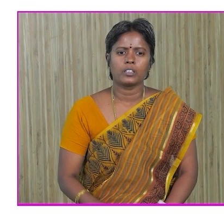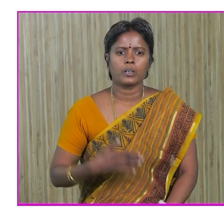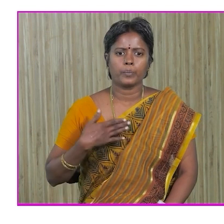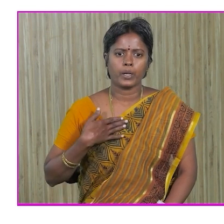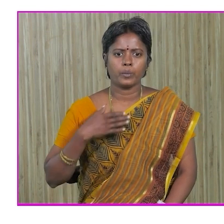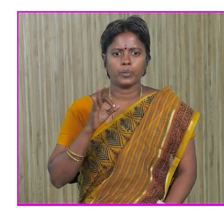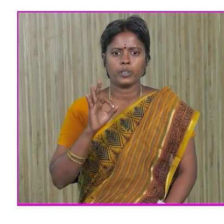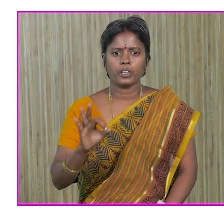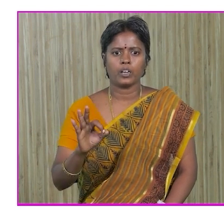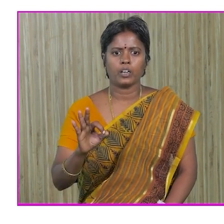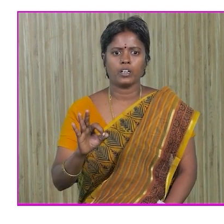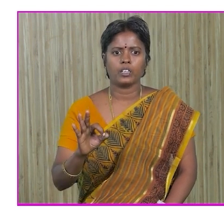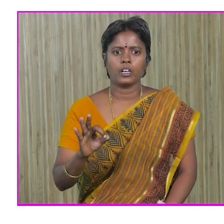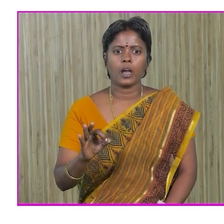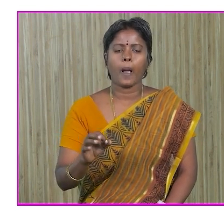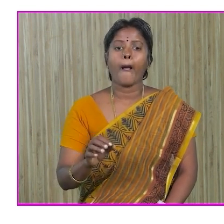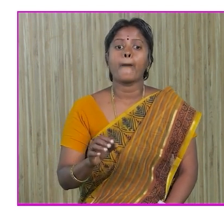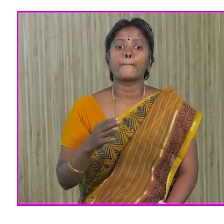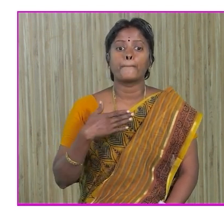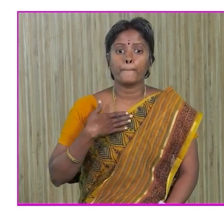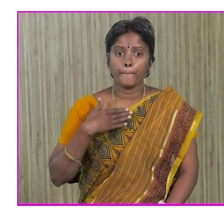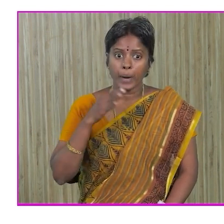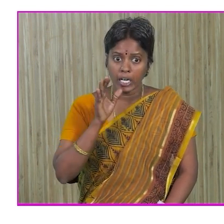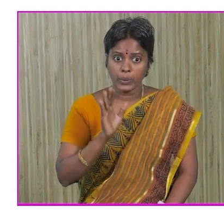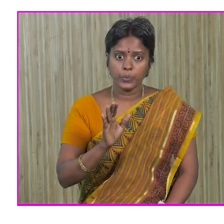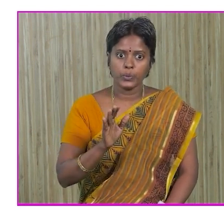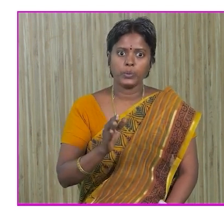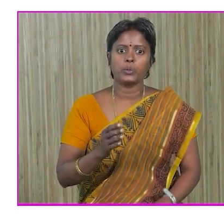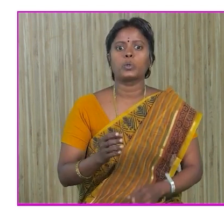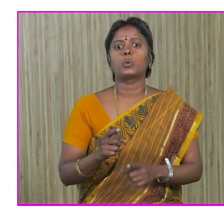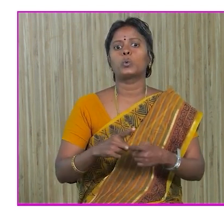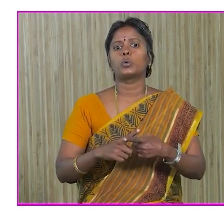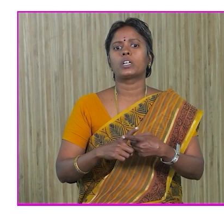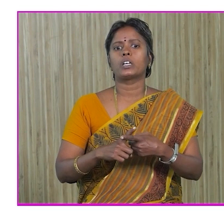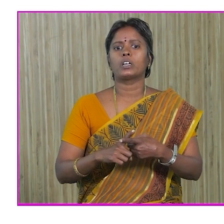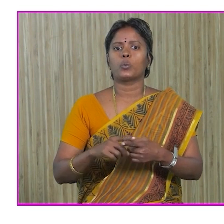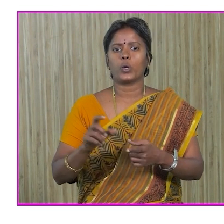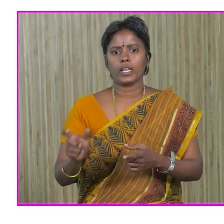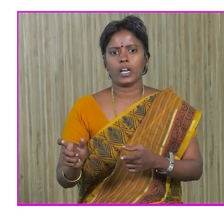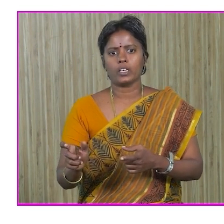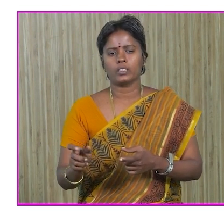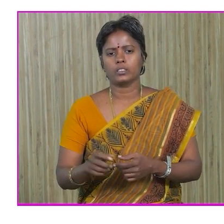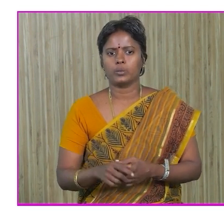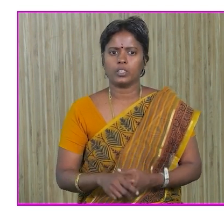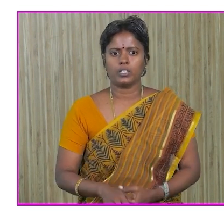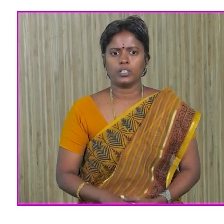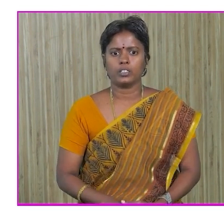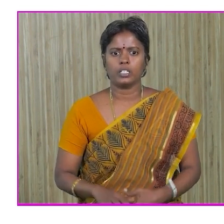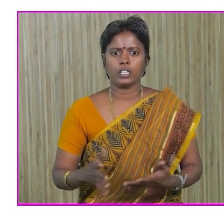கூட்டல் உடையார், பண்பு உடையார். பண்பிலார், பண்பு கூட்டல்